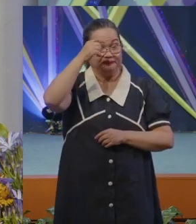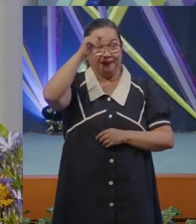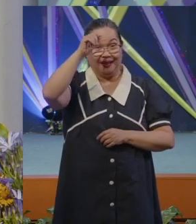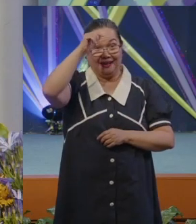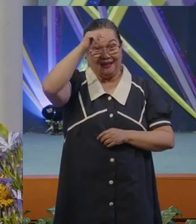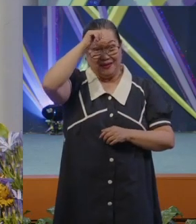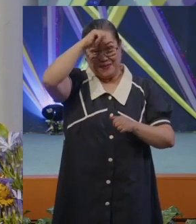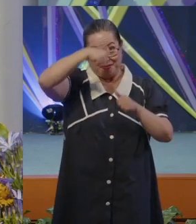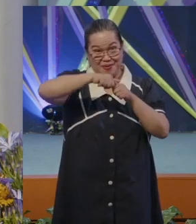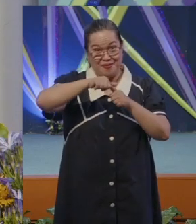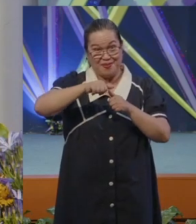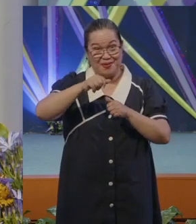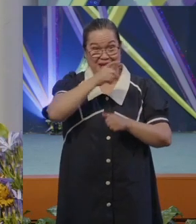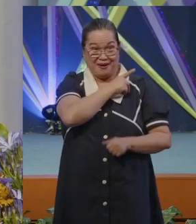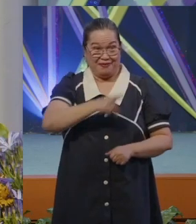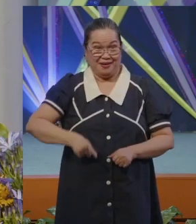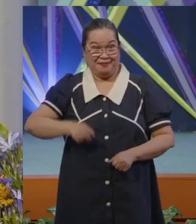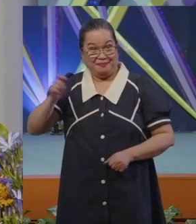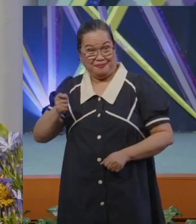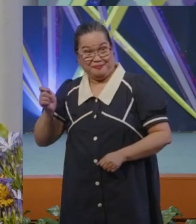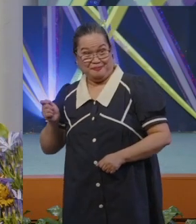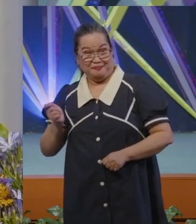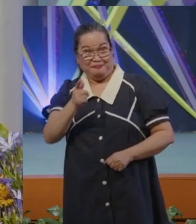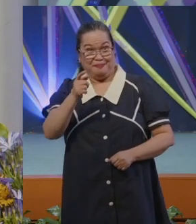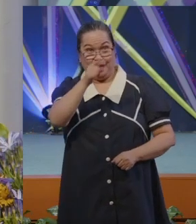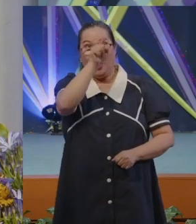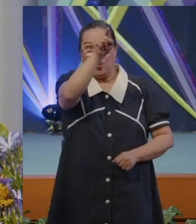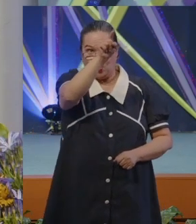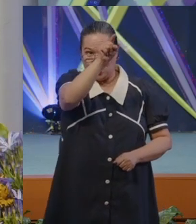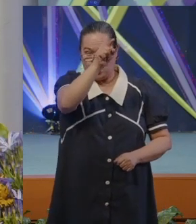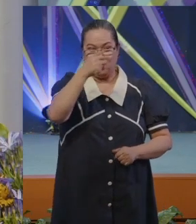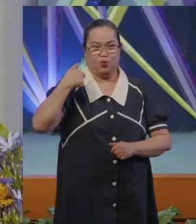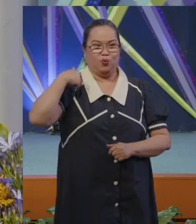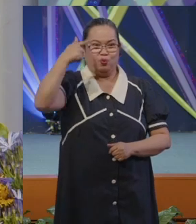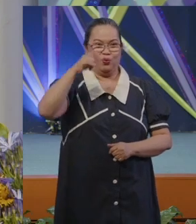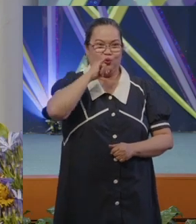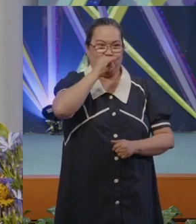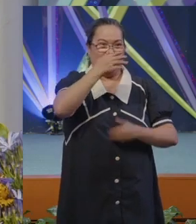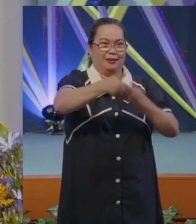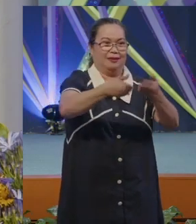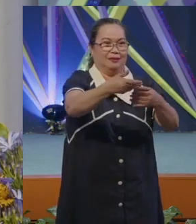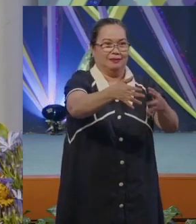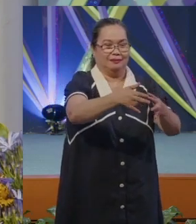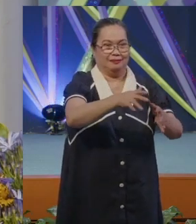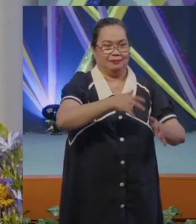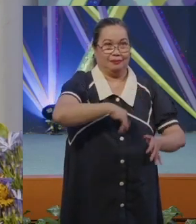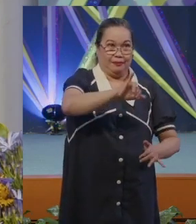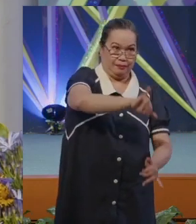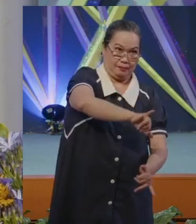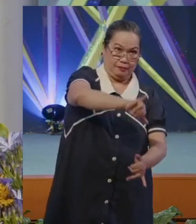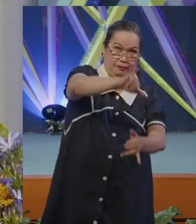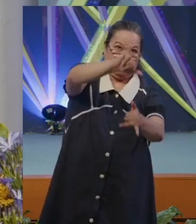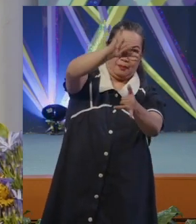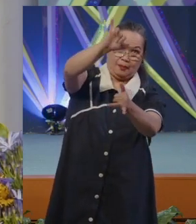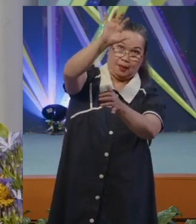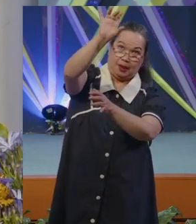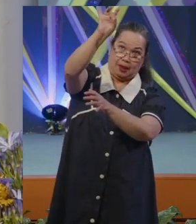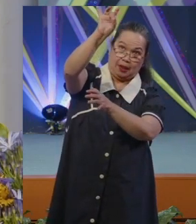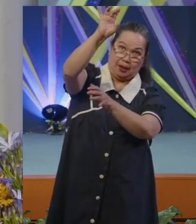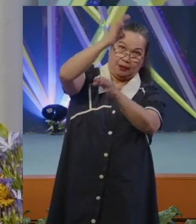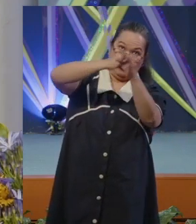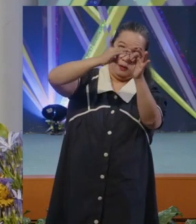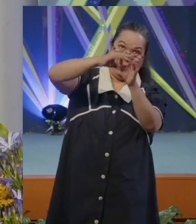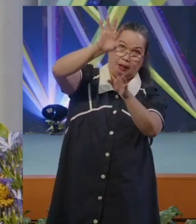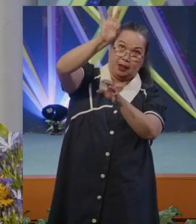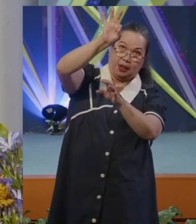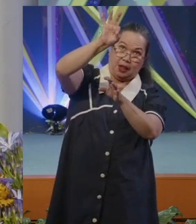ay descendant ni Anak. Si Goliath, sabi ng iba, ang height niya ay mga 8 or 9 feet.